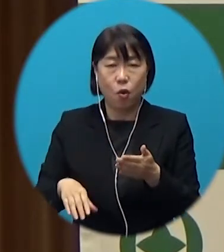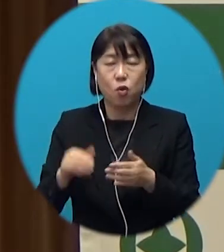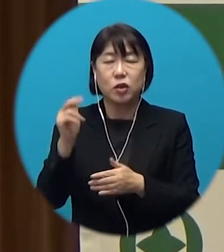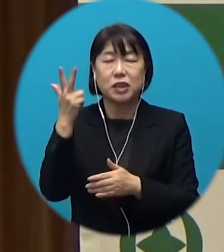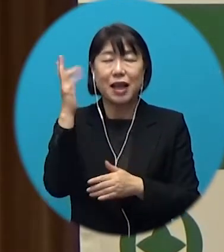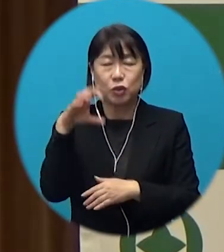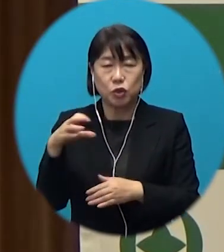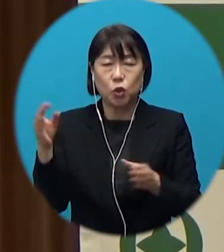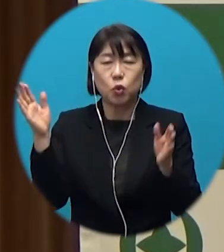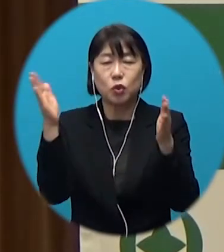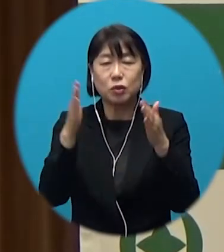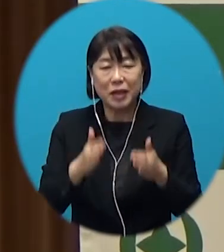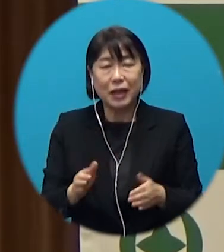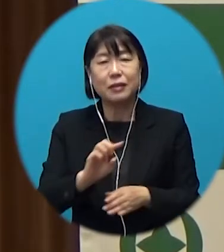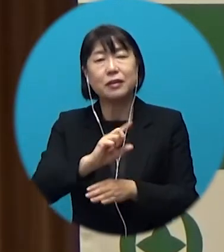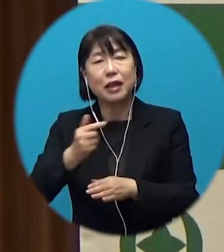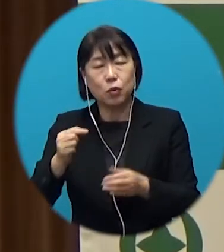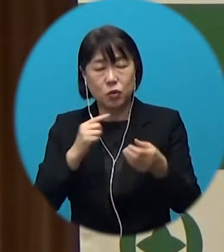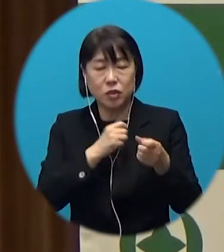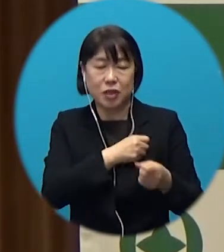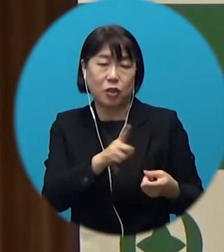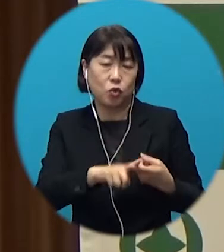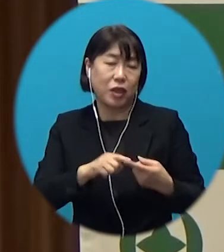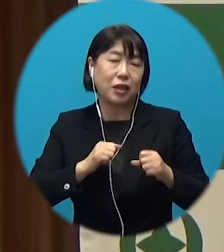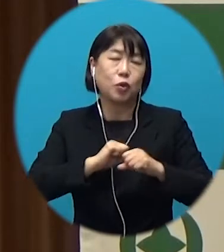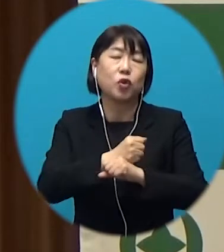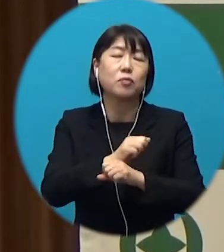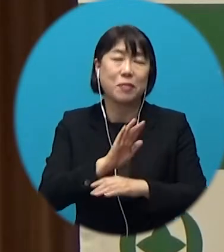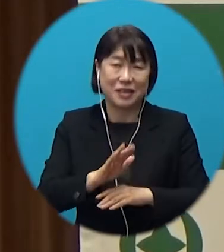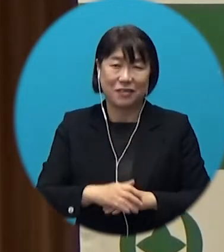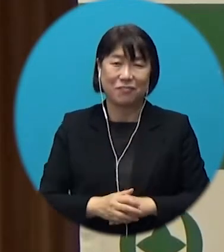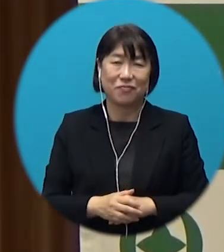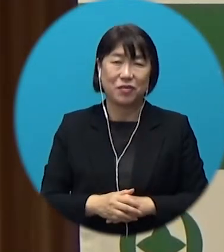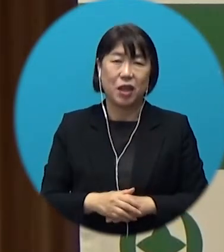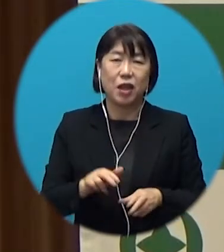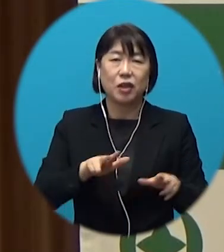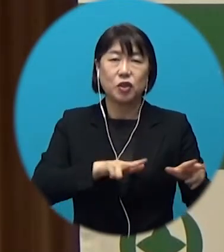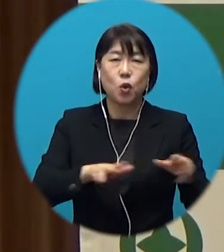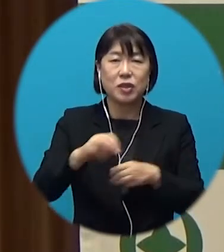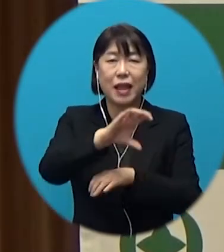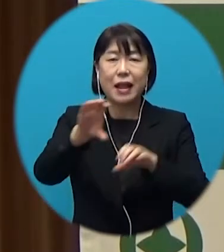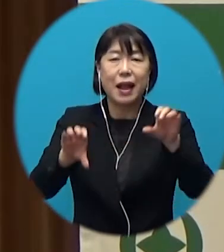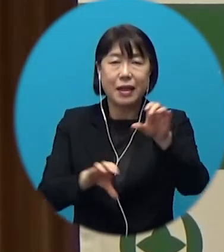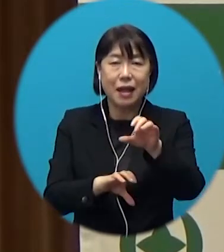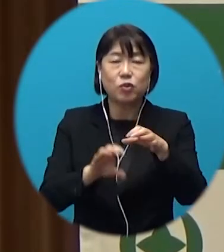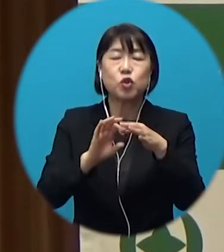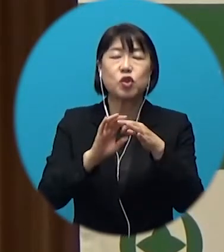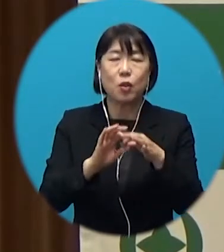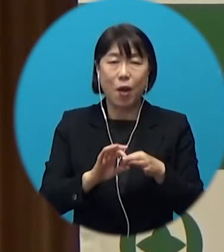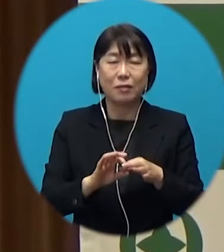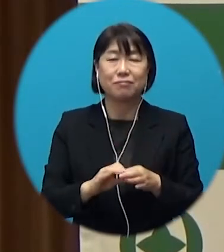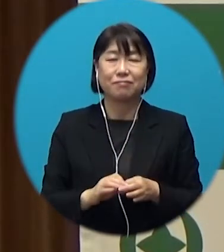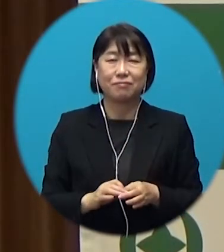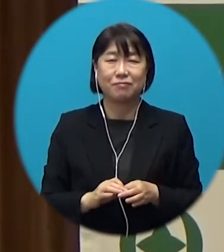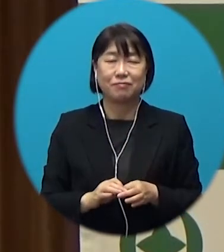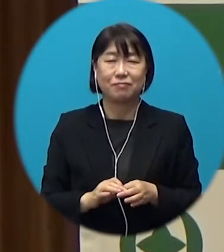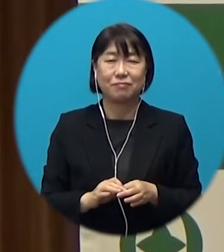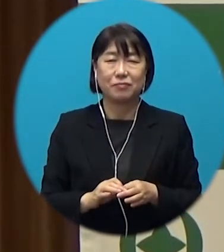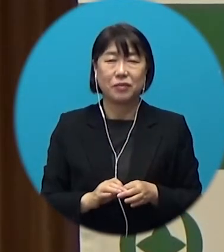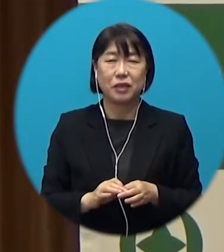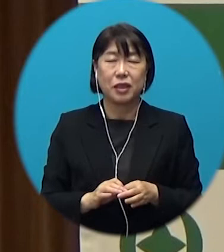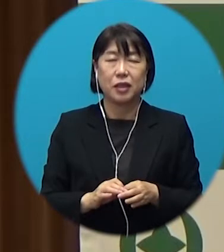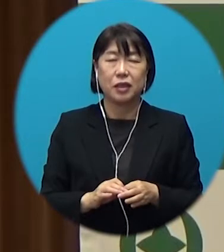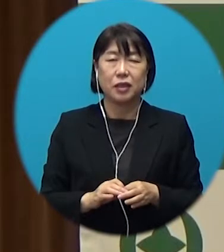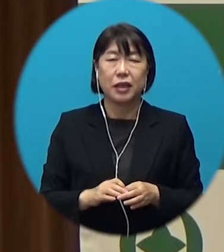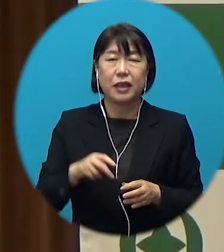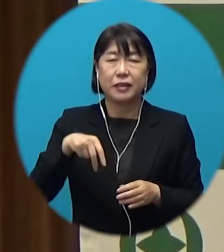について、ぜひ見ていきたいと思っています。そして、改革の分野についてなんですけれども、ランチと呼ばれるです